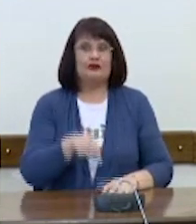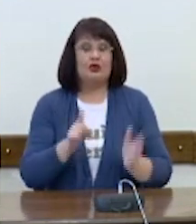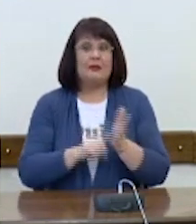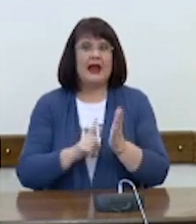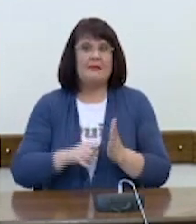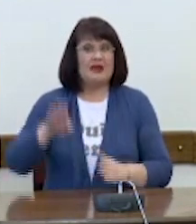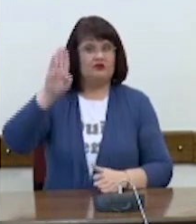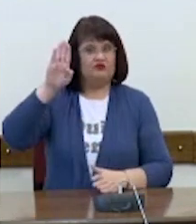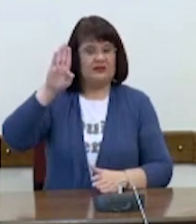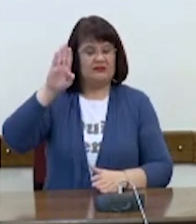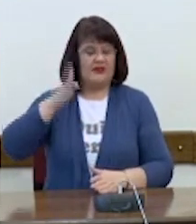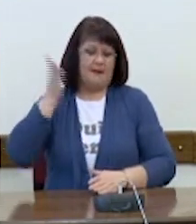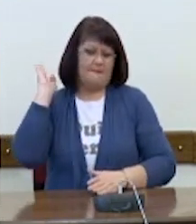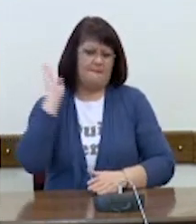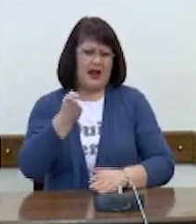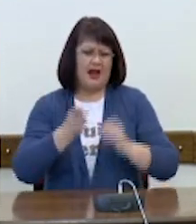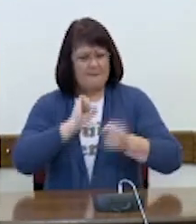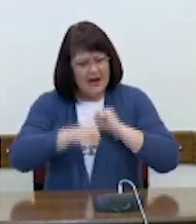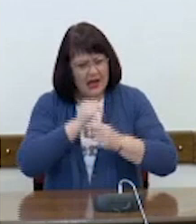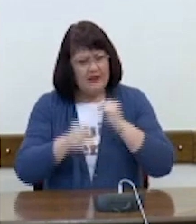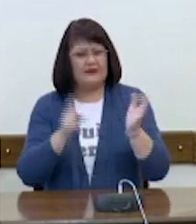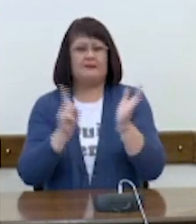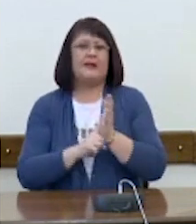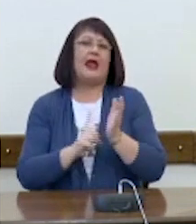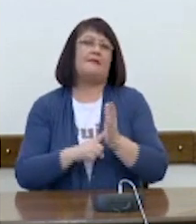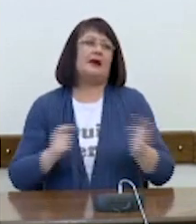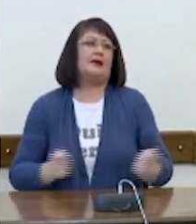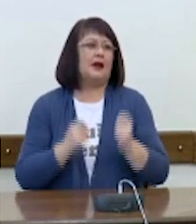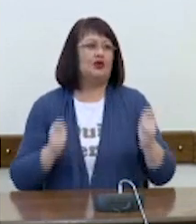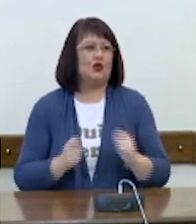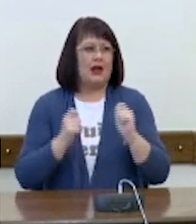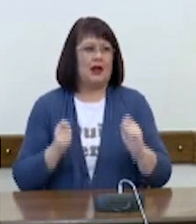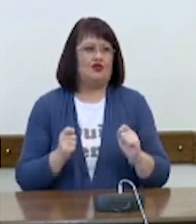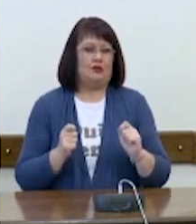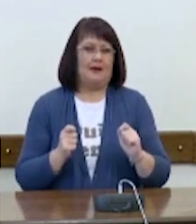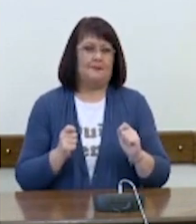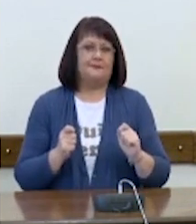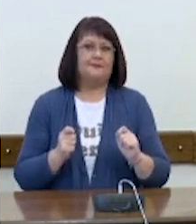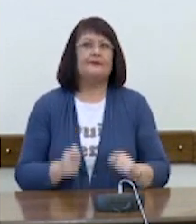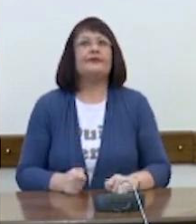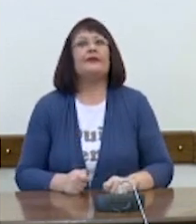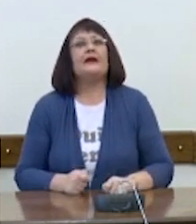φασισμό, συμβαδίζει με τον αγώνα να ματαιωθούν αυτά τα επικίνδυνα για τους λαούς σχέδια.